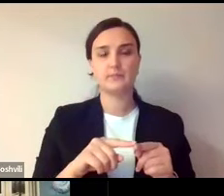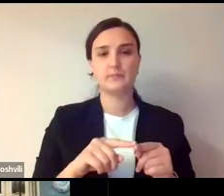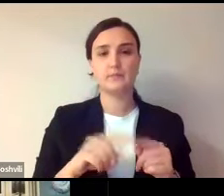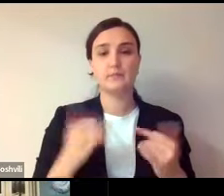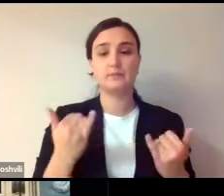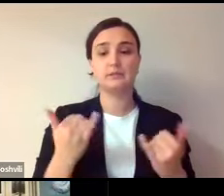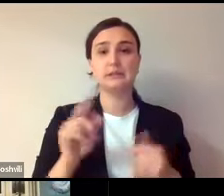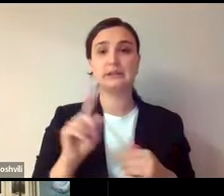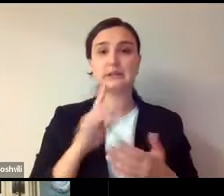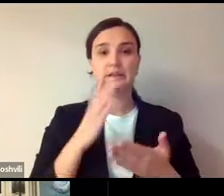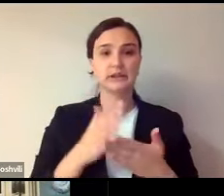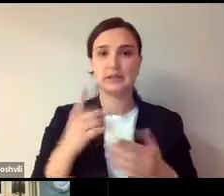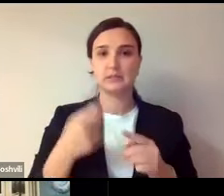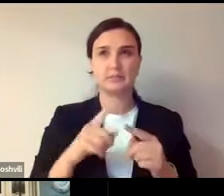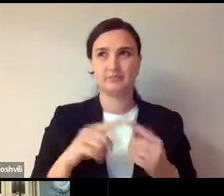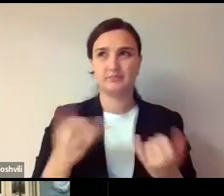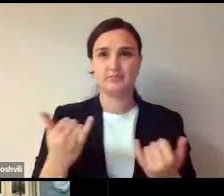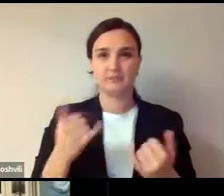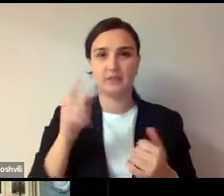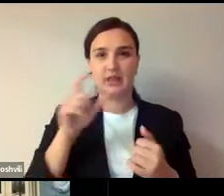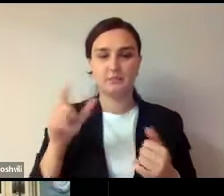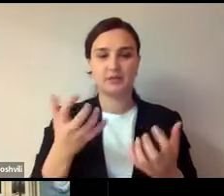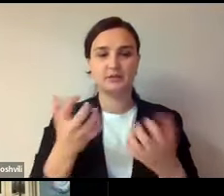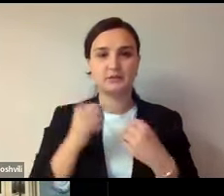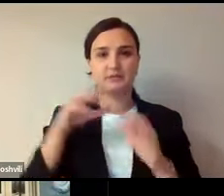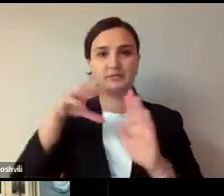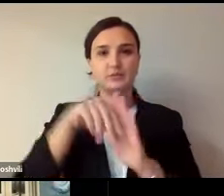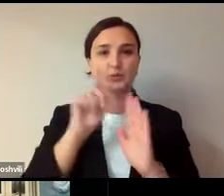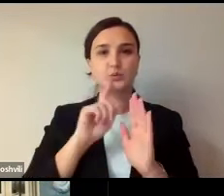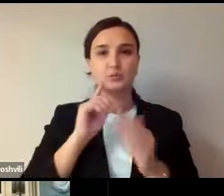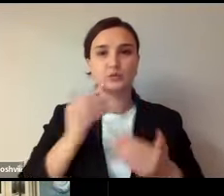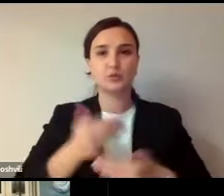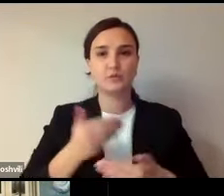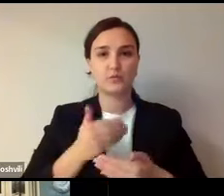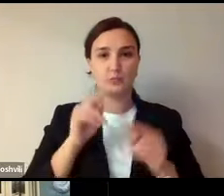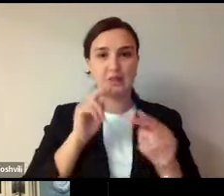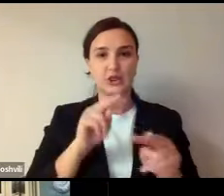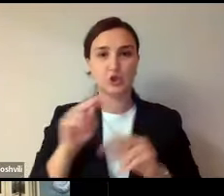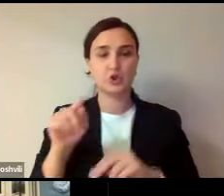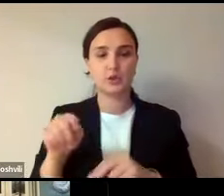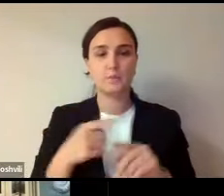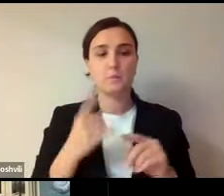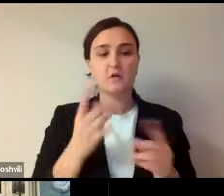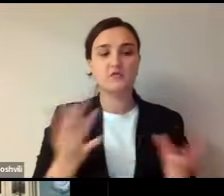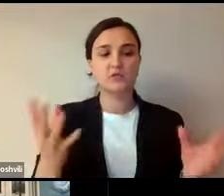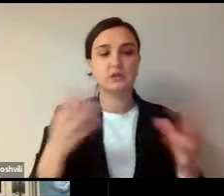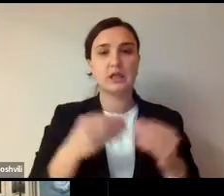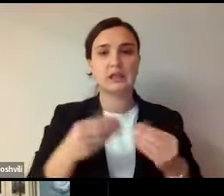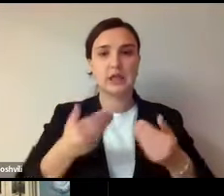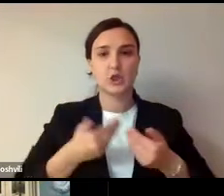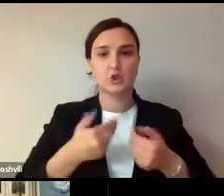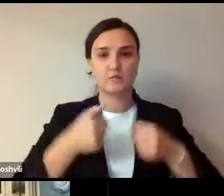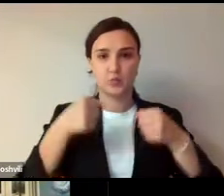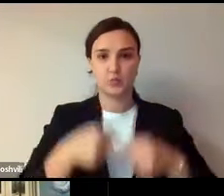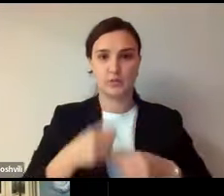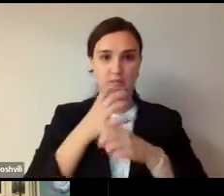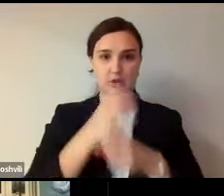დღეს არის, არ შეეფერება ადამიანის ღირსებას, ბავშვთან თანაცხოვრების უფლებას